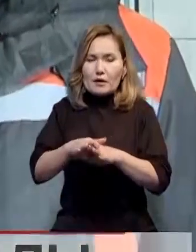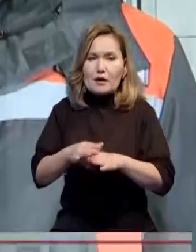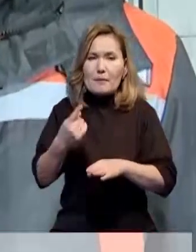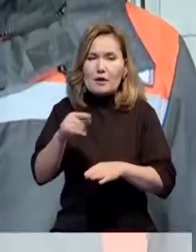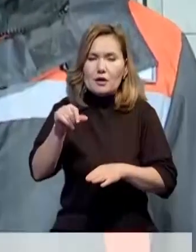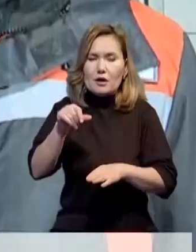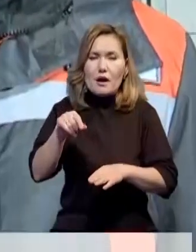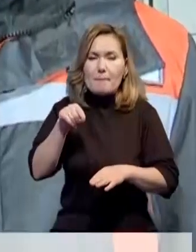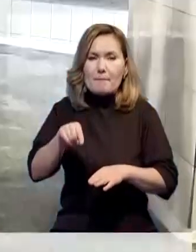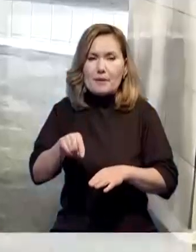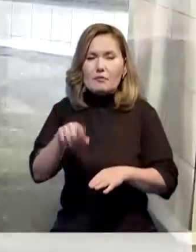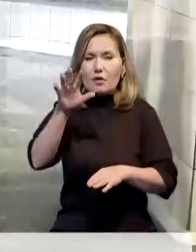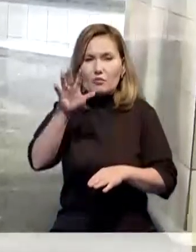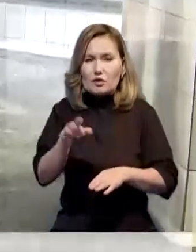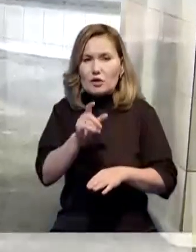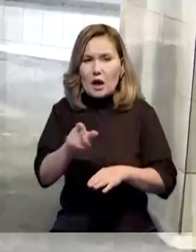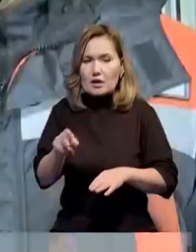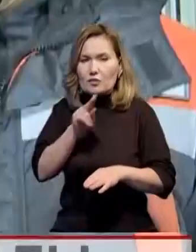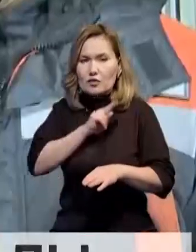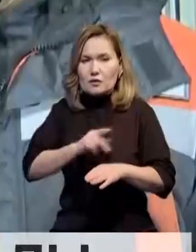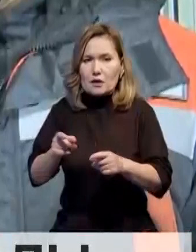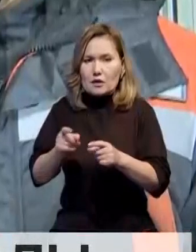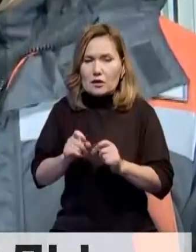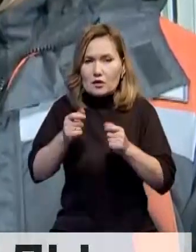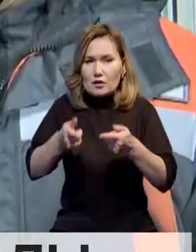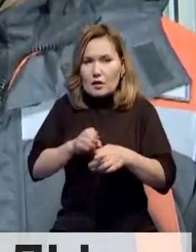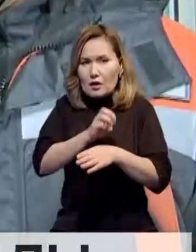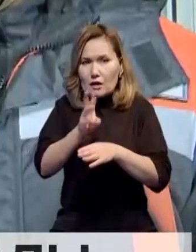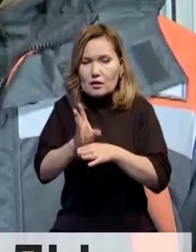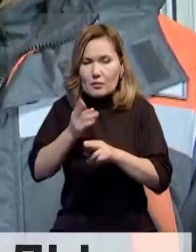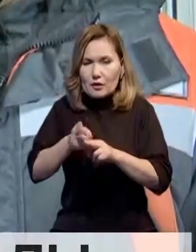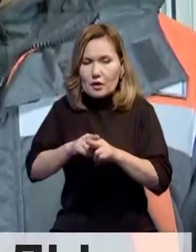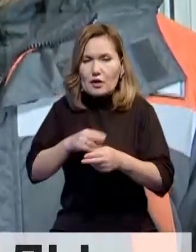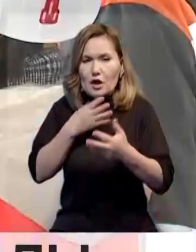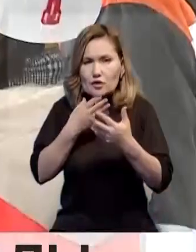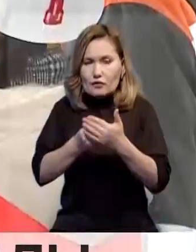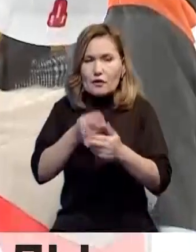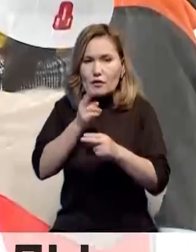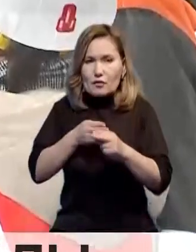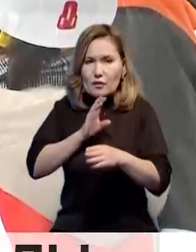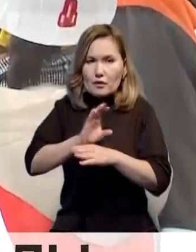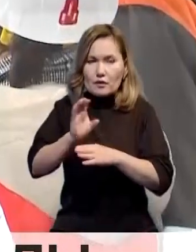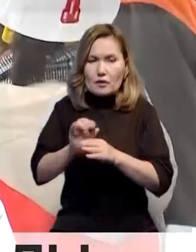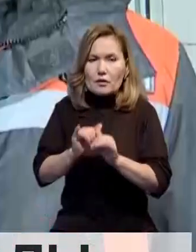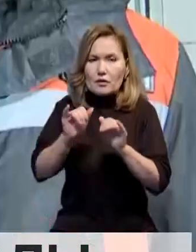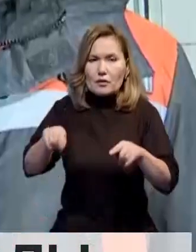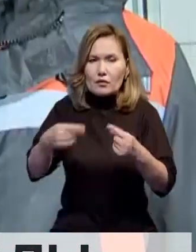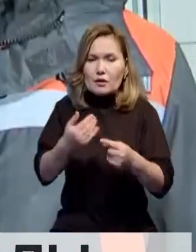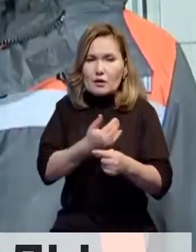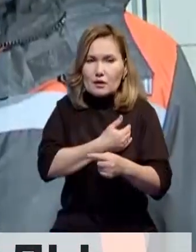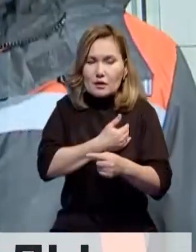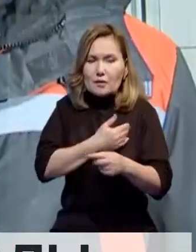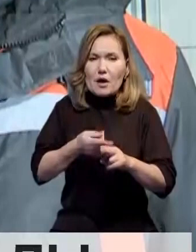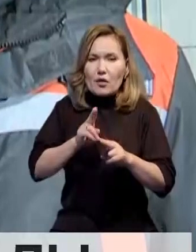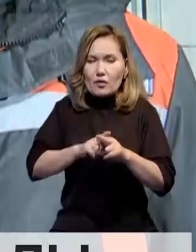1,5 адам жұмысқа тартылатын болады. Өзіміздің рудамыз бар, енді оны кәдімгідей қайта өңдеуіміз керек. Жуырда ғана акционерлермен кездескен